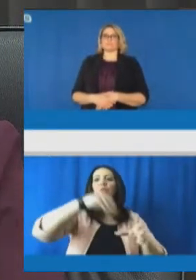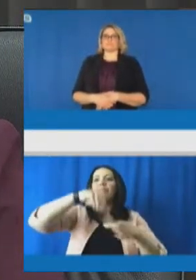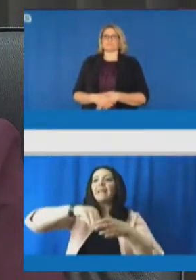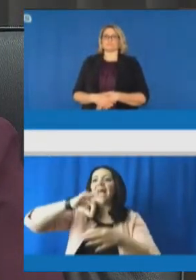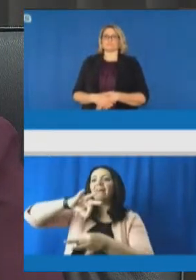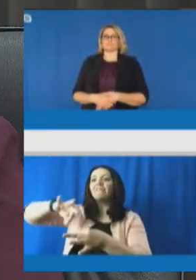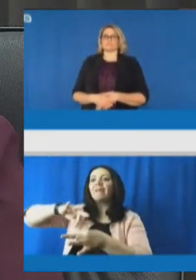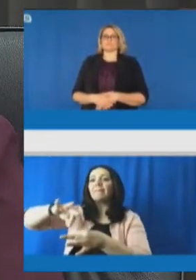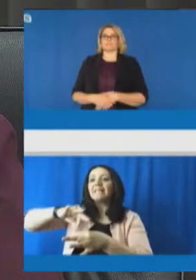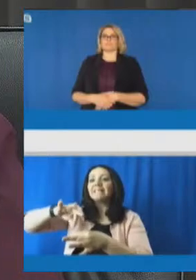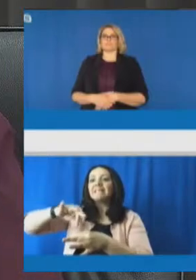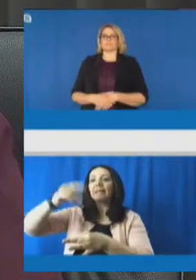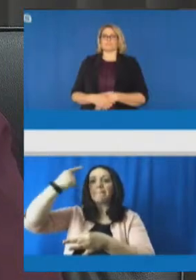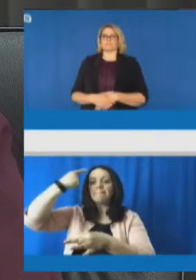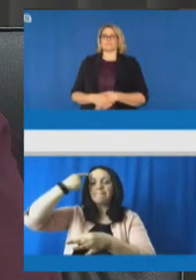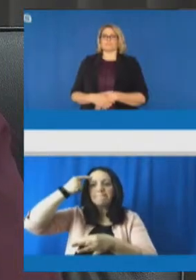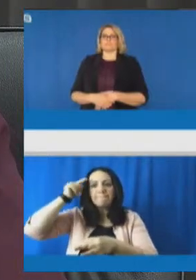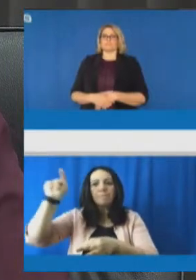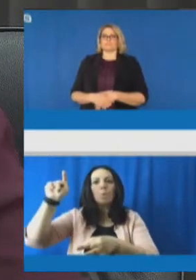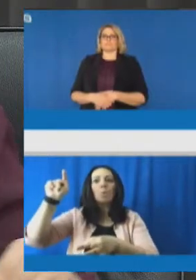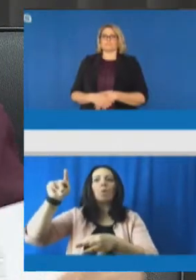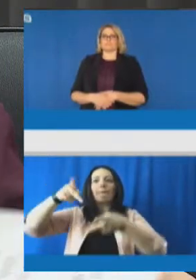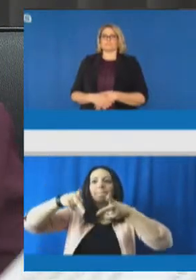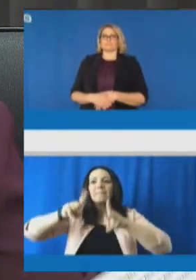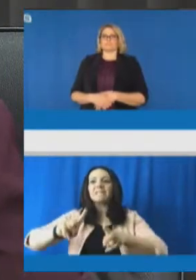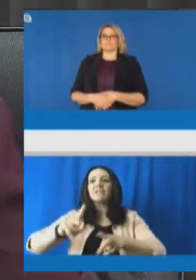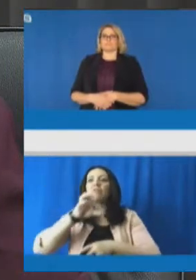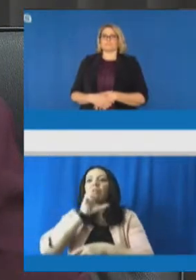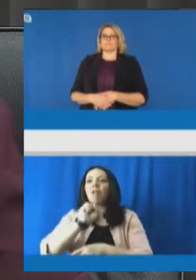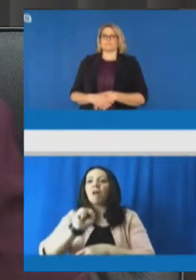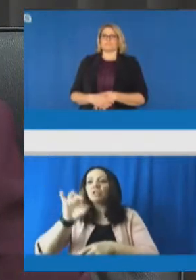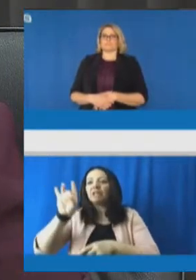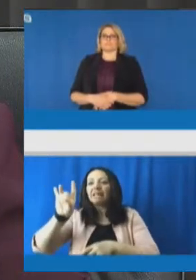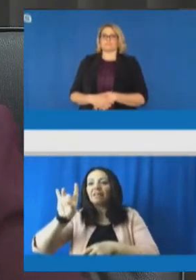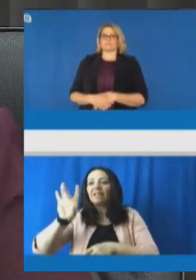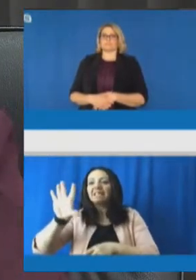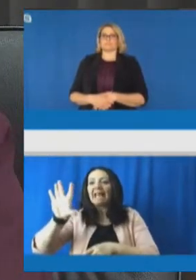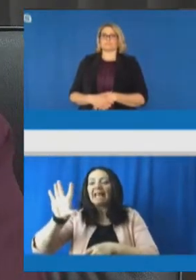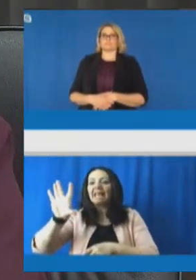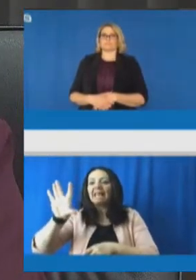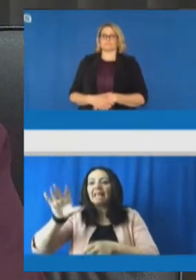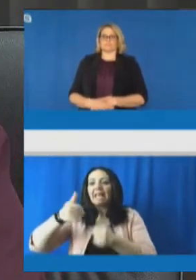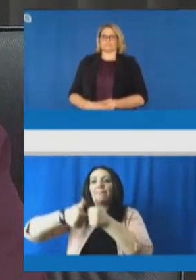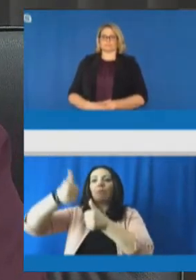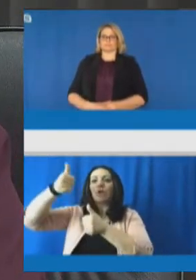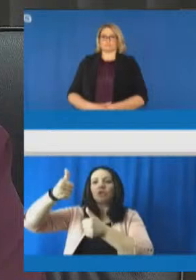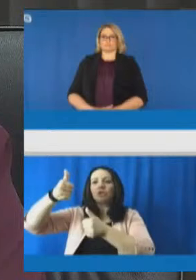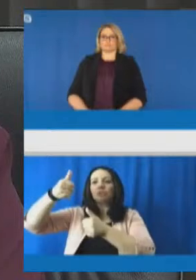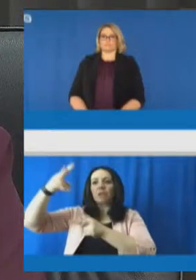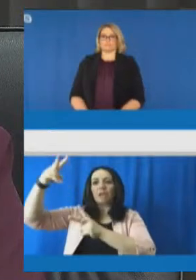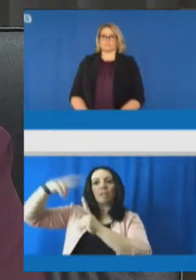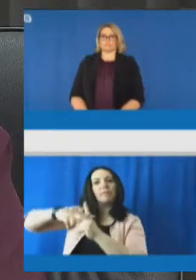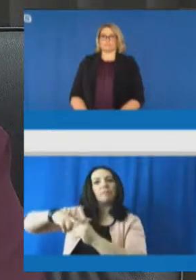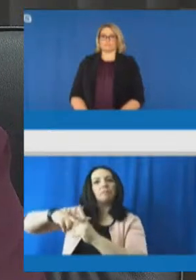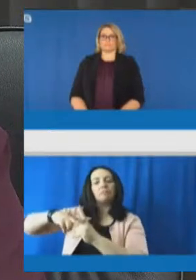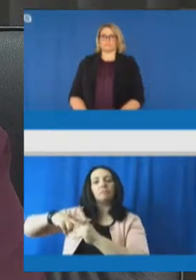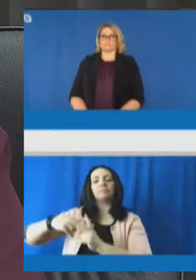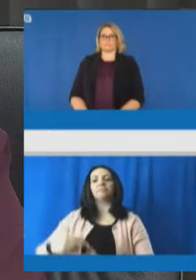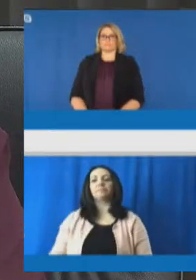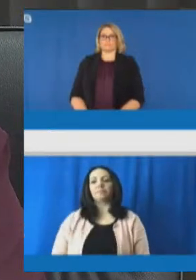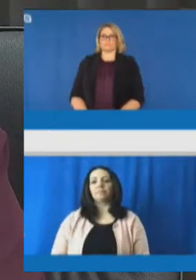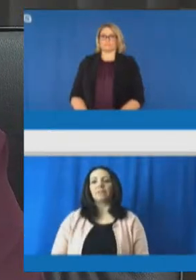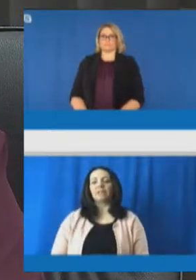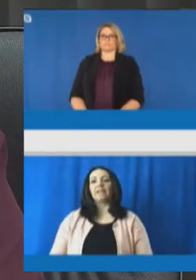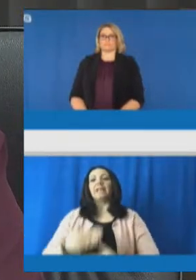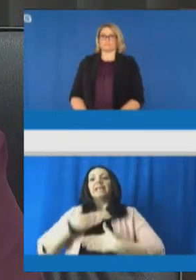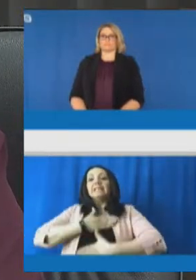groupes professionnels suivront sous peu. By next Wednesday, we expect that every New Brunswicker living in a nursing home